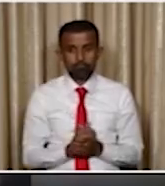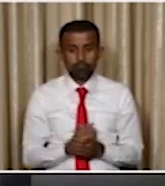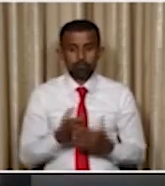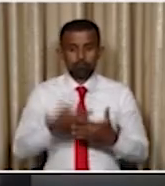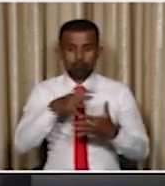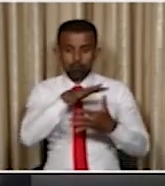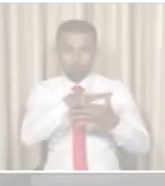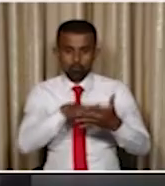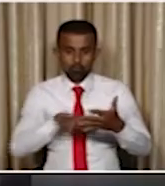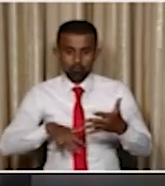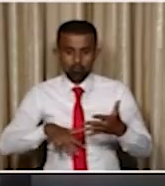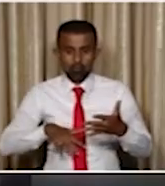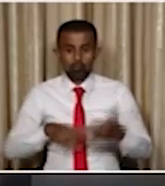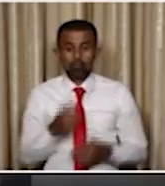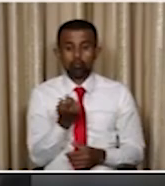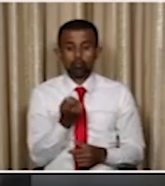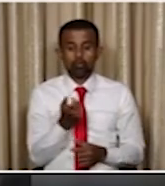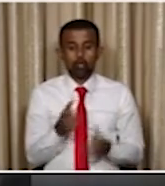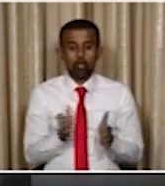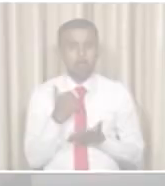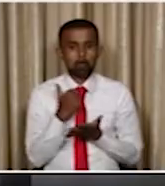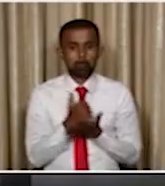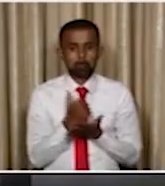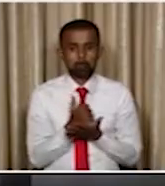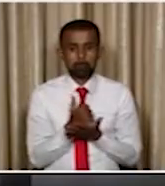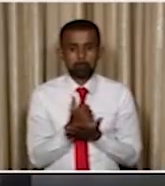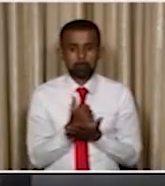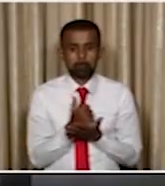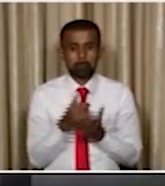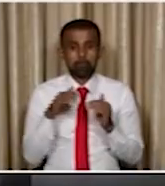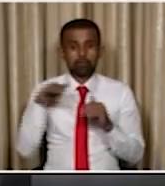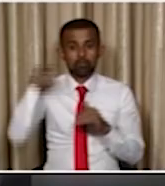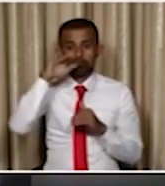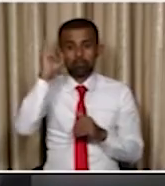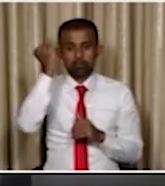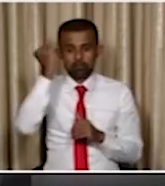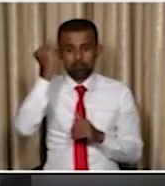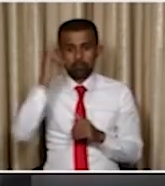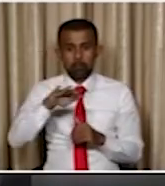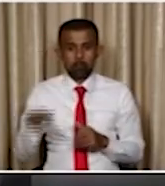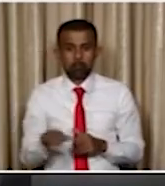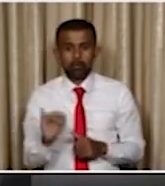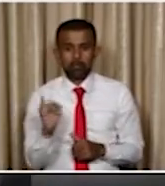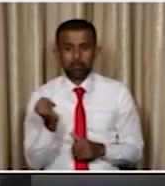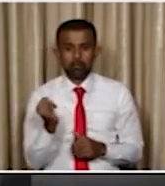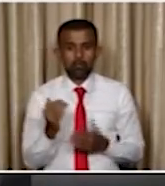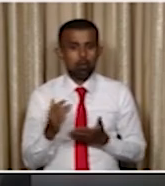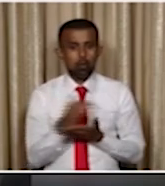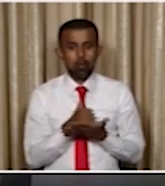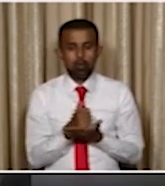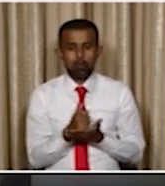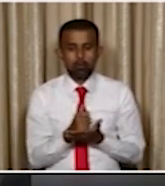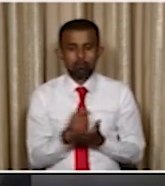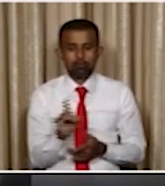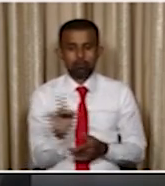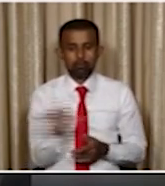වාර්තාව මුදල් කමිටුවට ඉදිරිපත් කරා. ඉහළ නිලධාරීන් සහ පහළ නිලධාරීන් සියලුම දෙනා එක